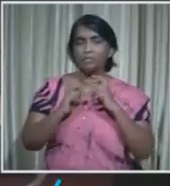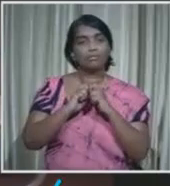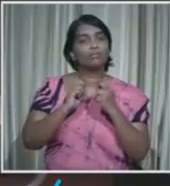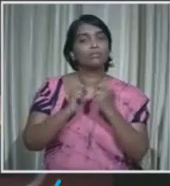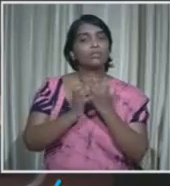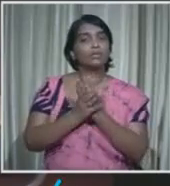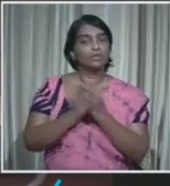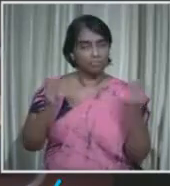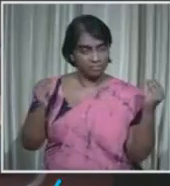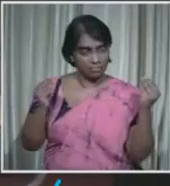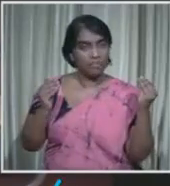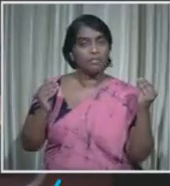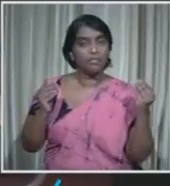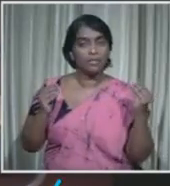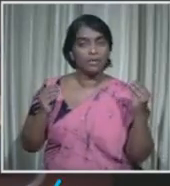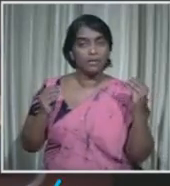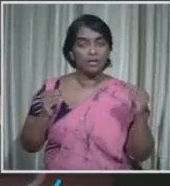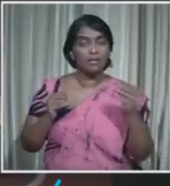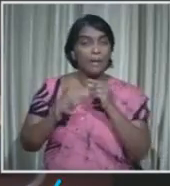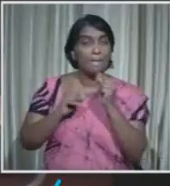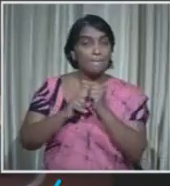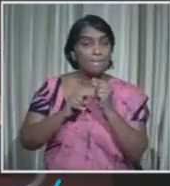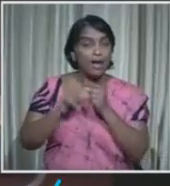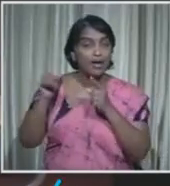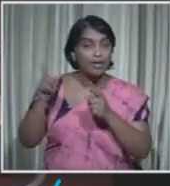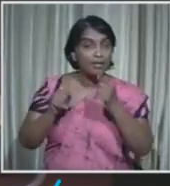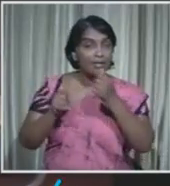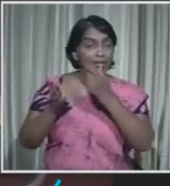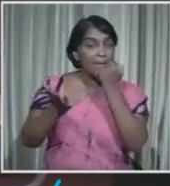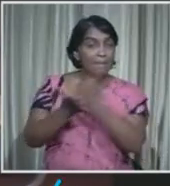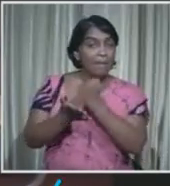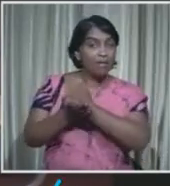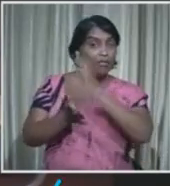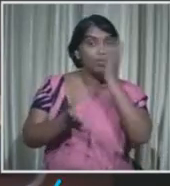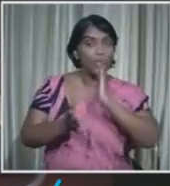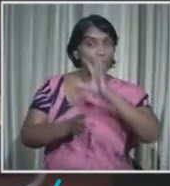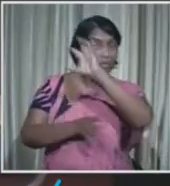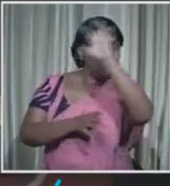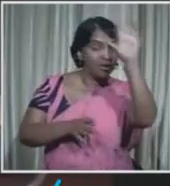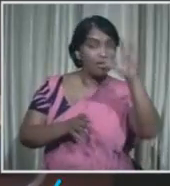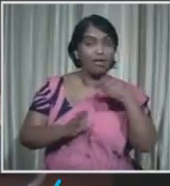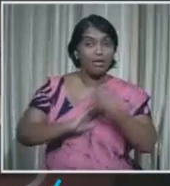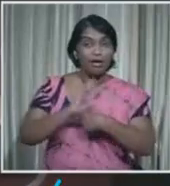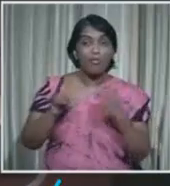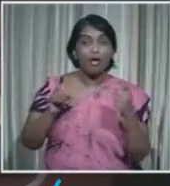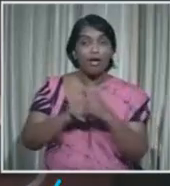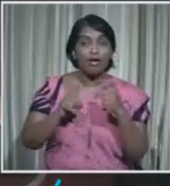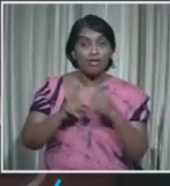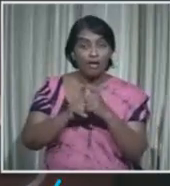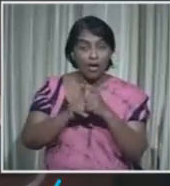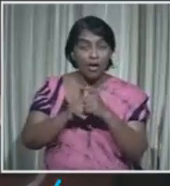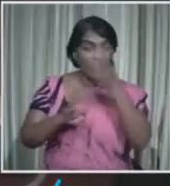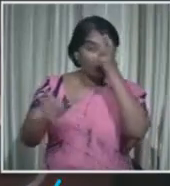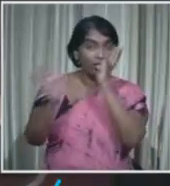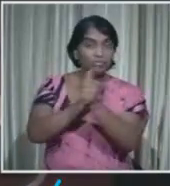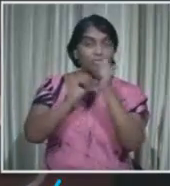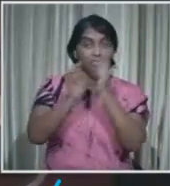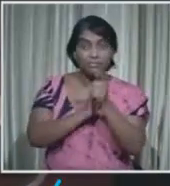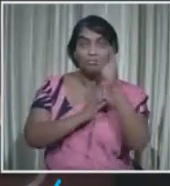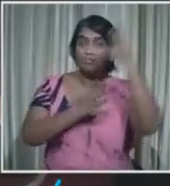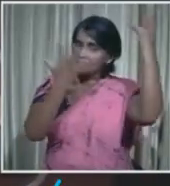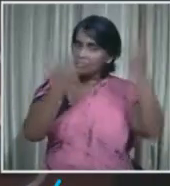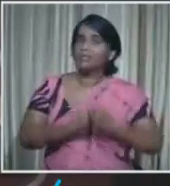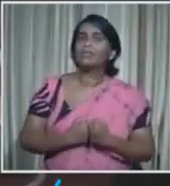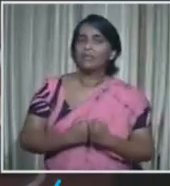පුළුවන් අර පැන්ඩෝරා පත්‍රිකාවල සඳහන් වෙලා තිබෙන මේ රටේ ඩොලර් මංකොල්ල කාපු ඒවා